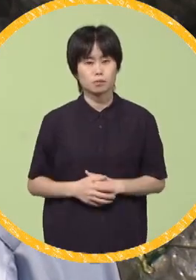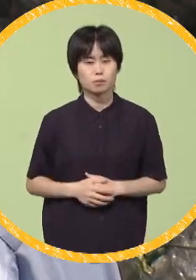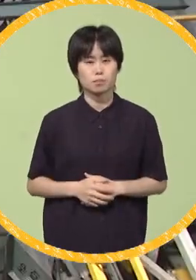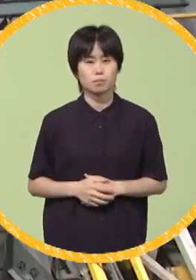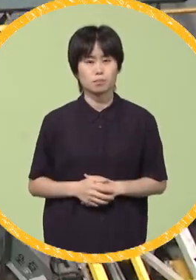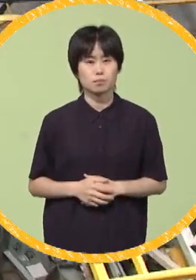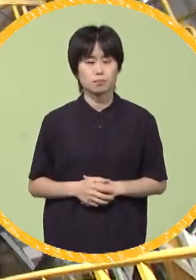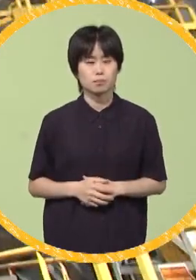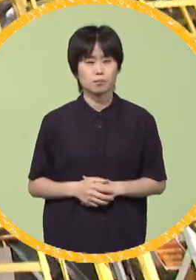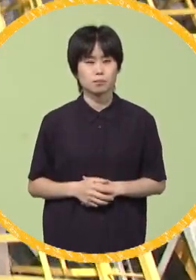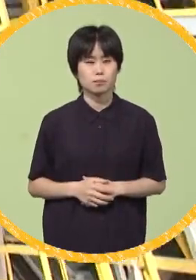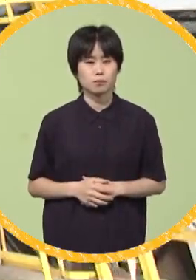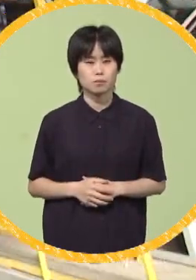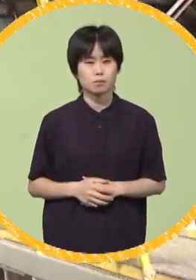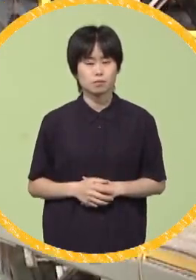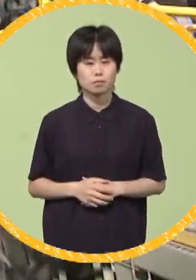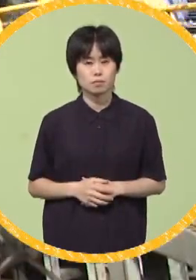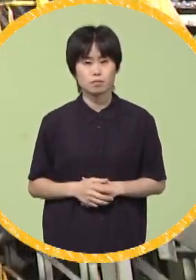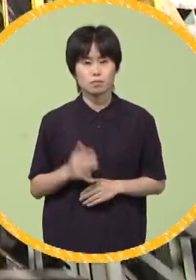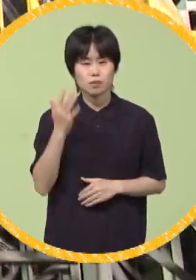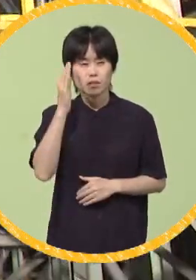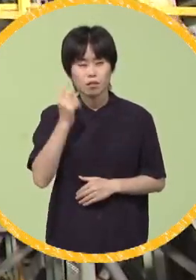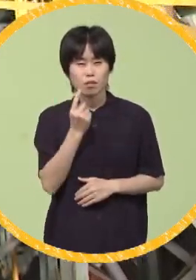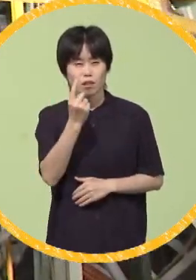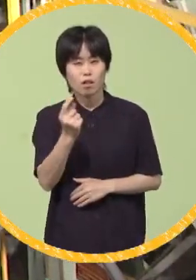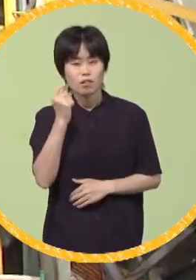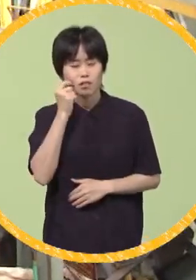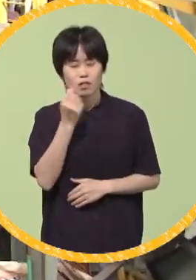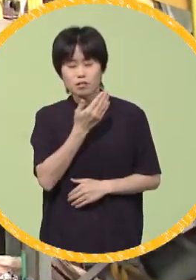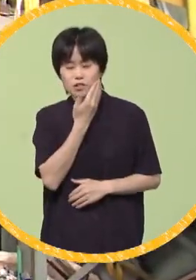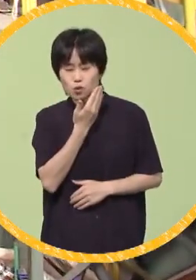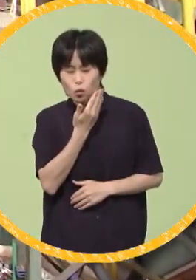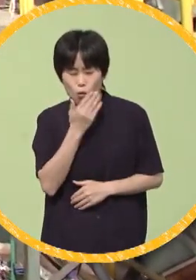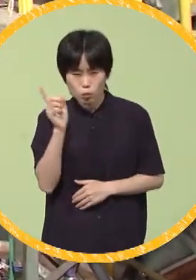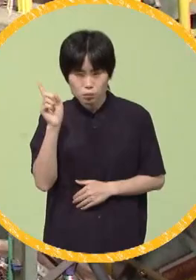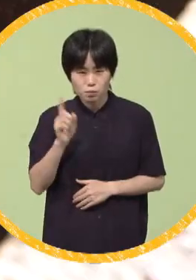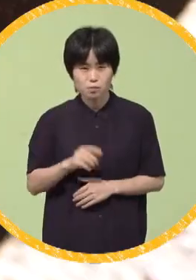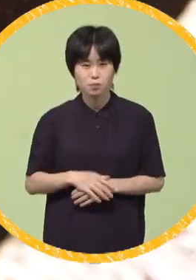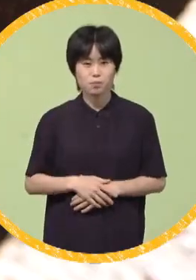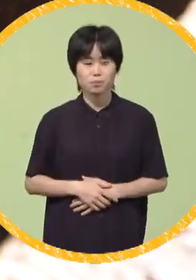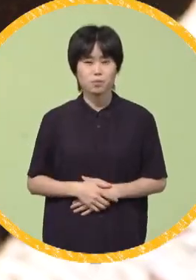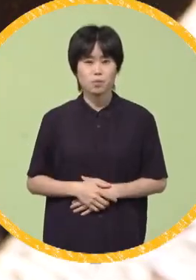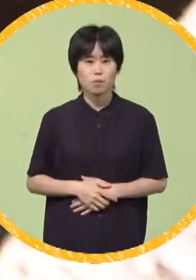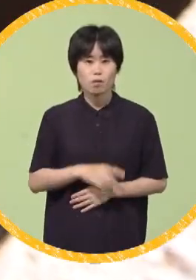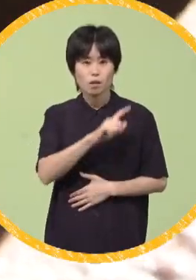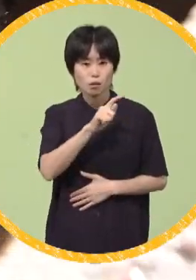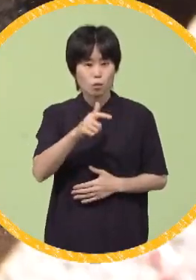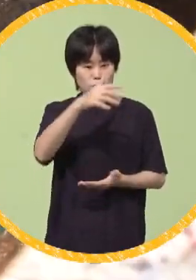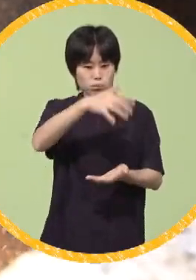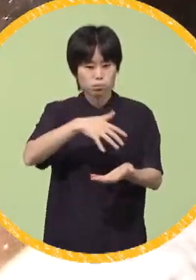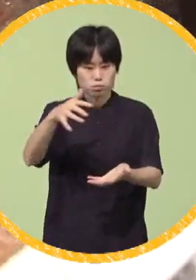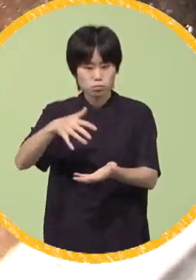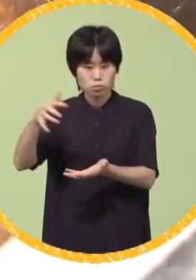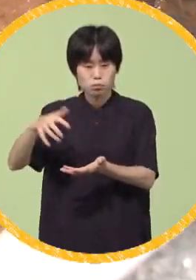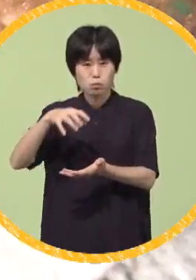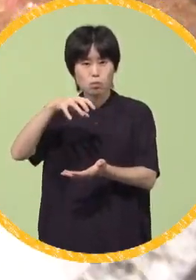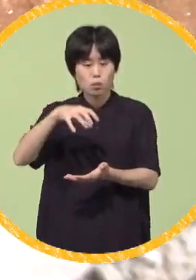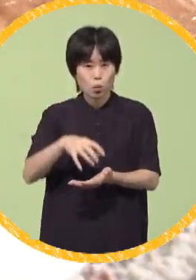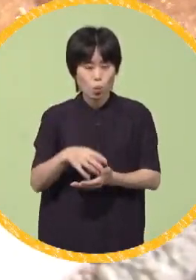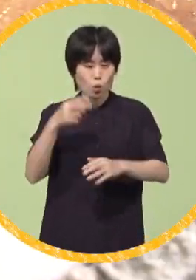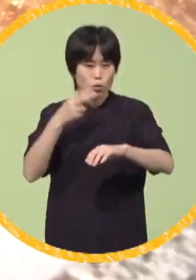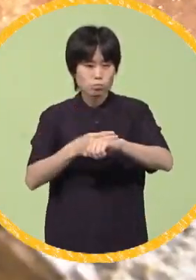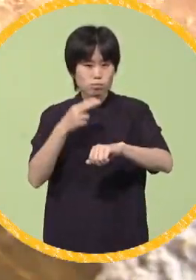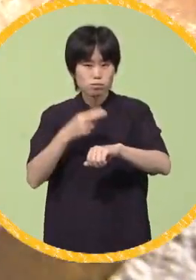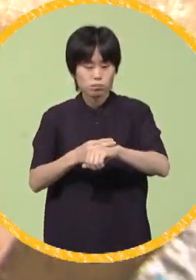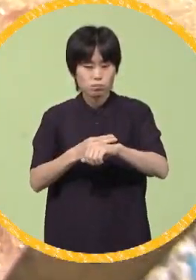。 ね、これなかなか見ることができないので貴重ですよね。はい、いろいろなところから集められたペットボトルが最先端の技術